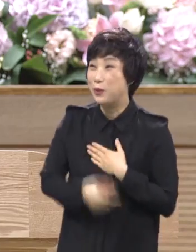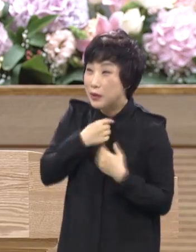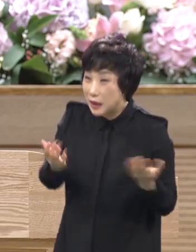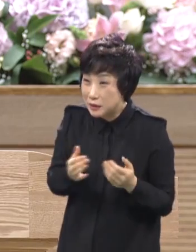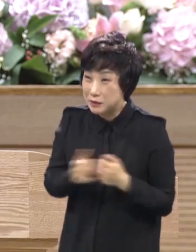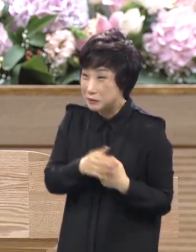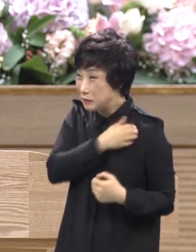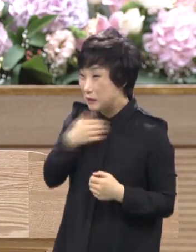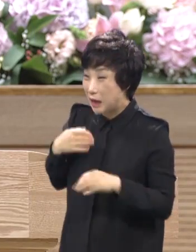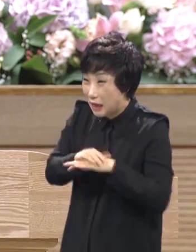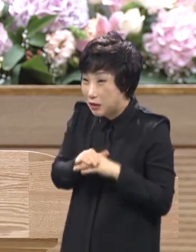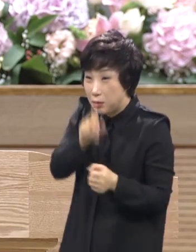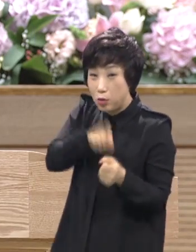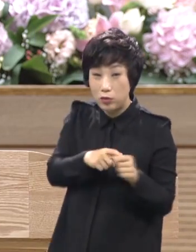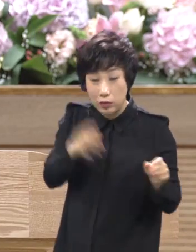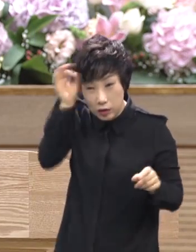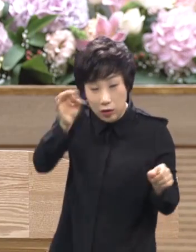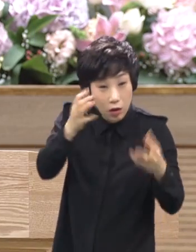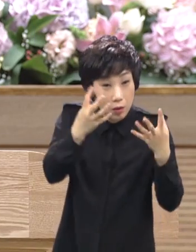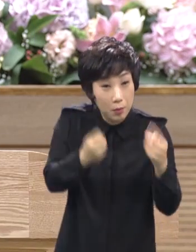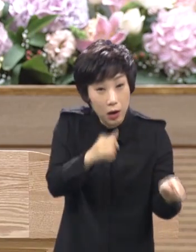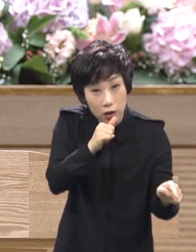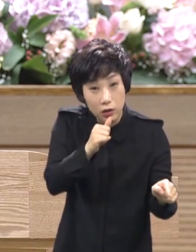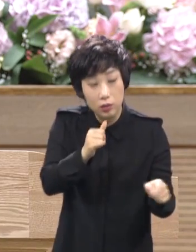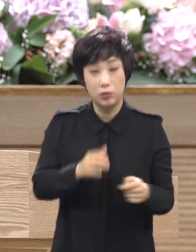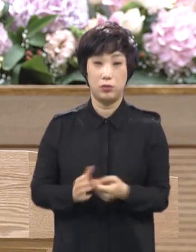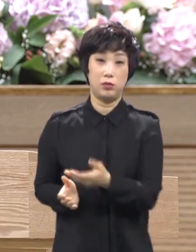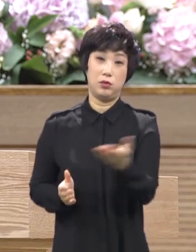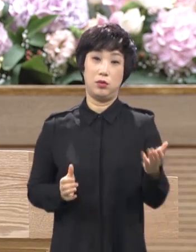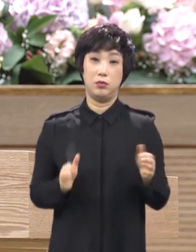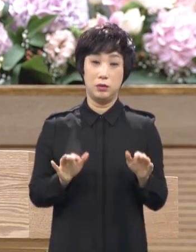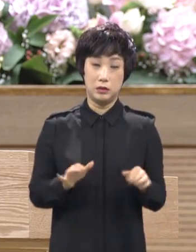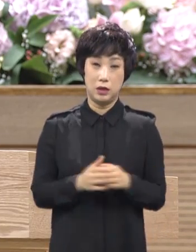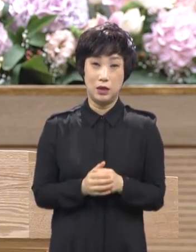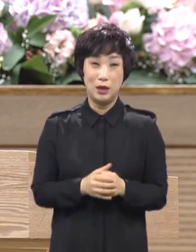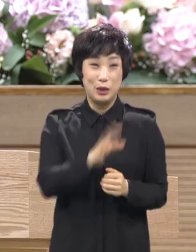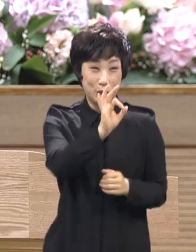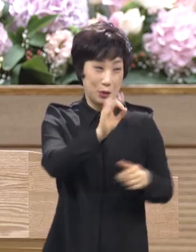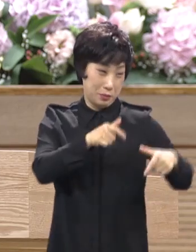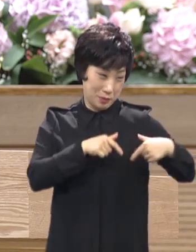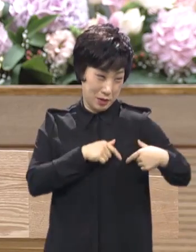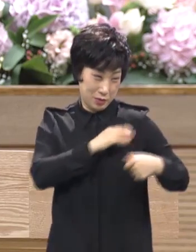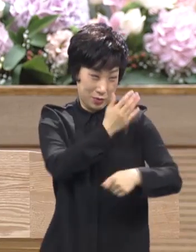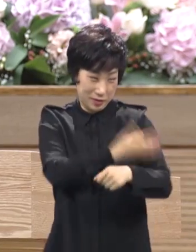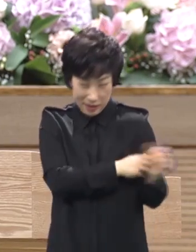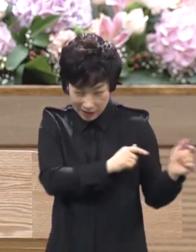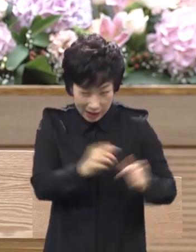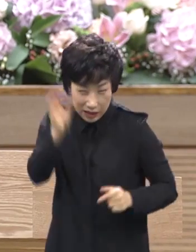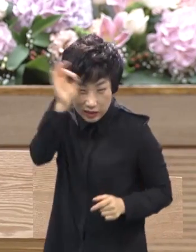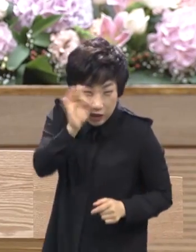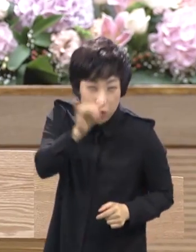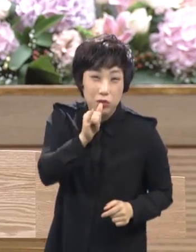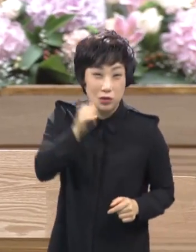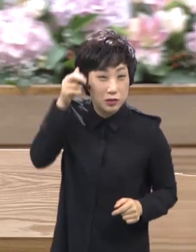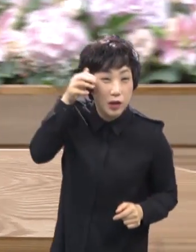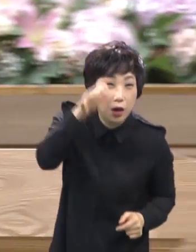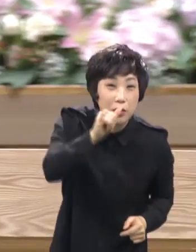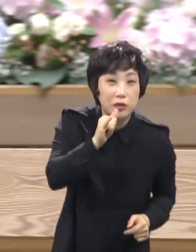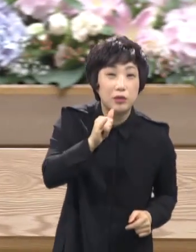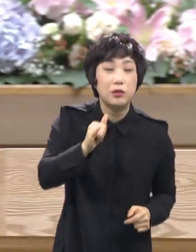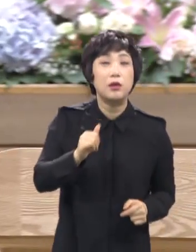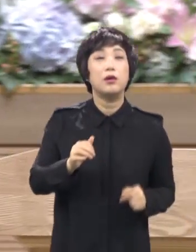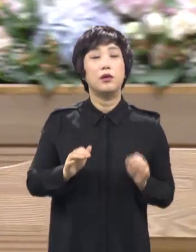충족시키나, 예, 그래서 돈, 명예, 권세